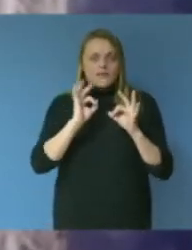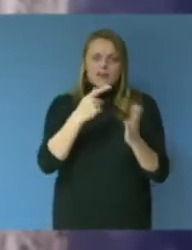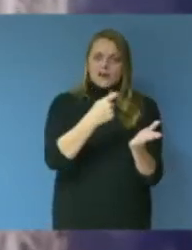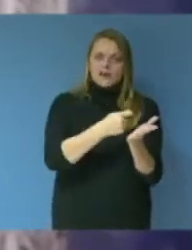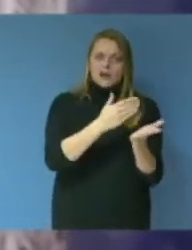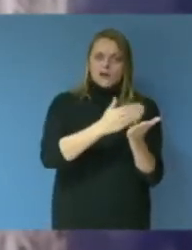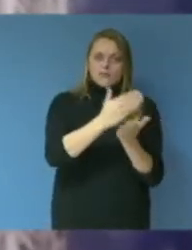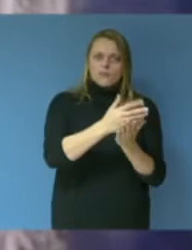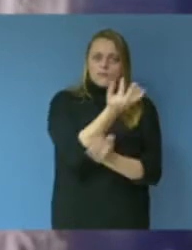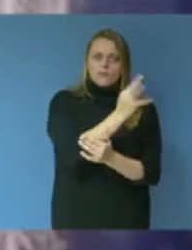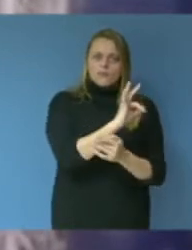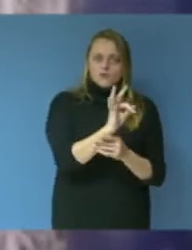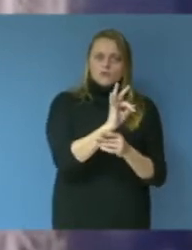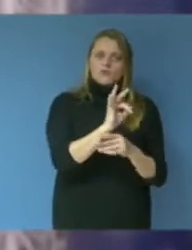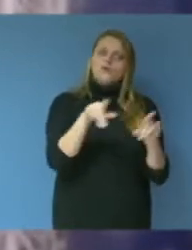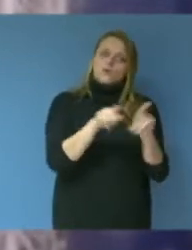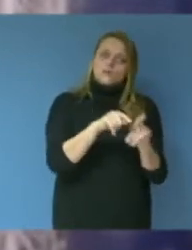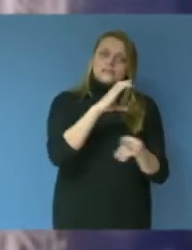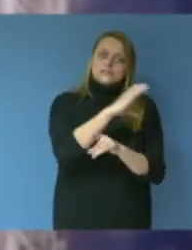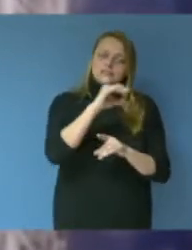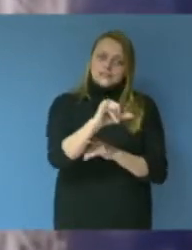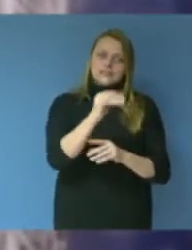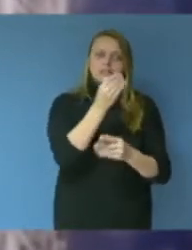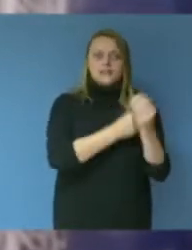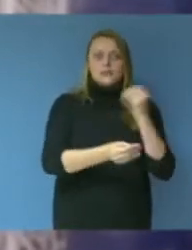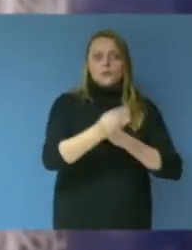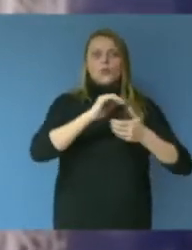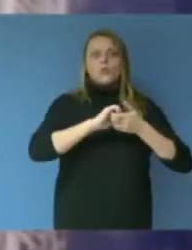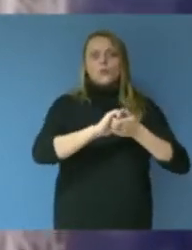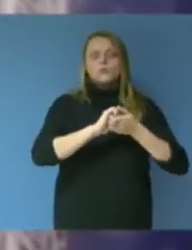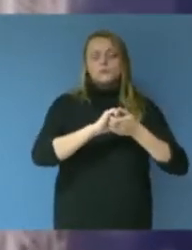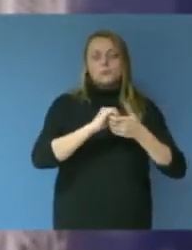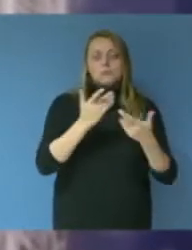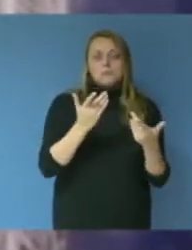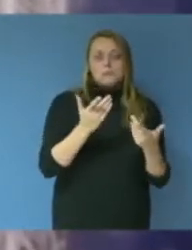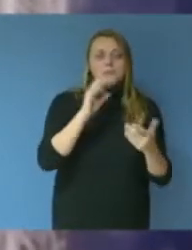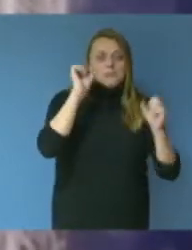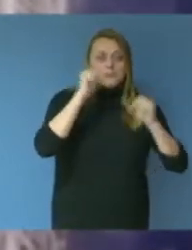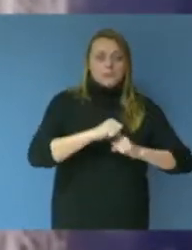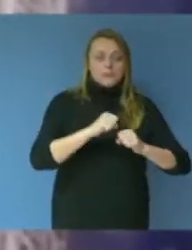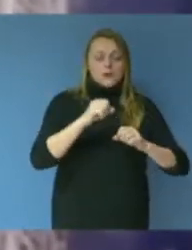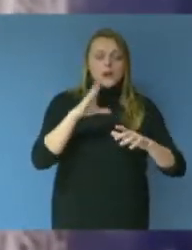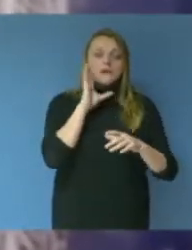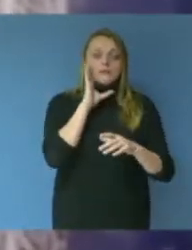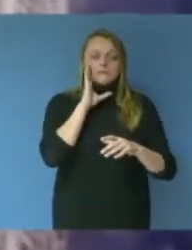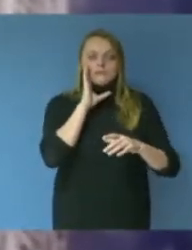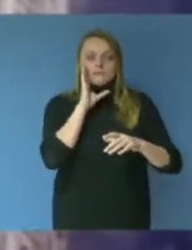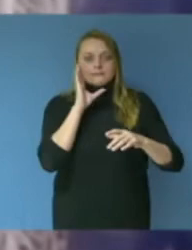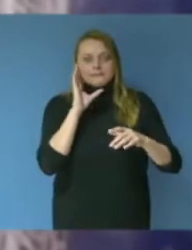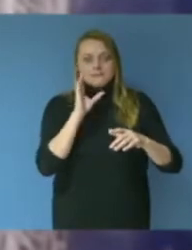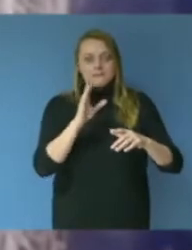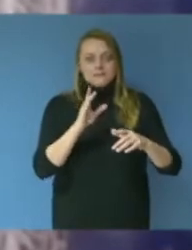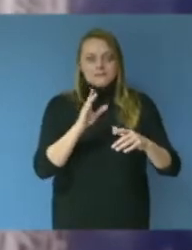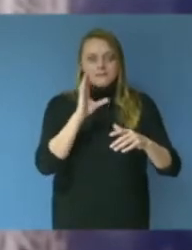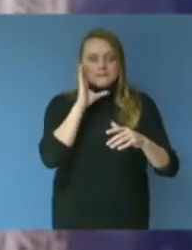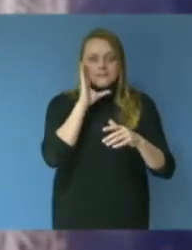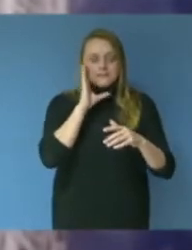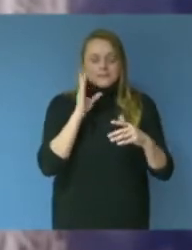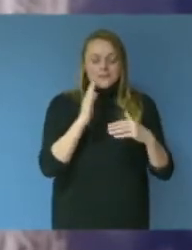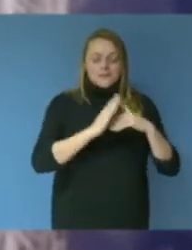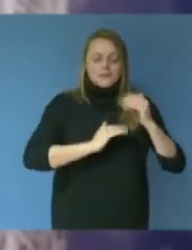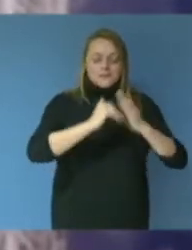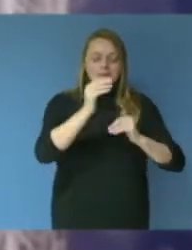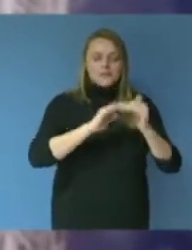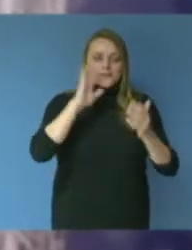ainsi que CCI et Chambre des métiers, à la commission d'attribution des offres. Je ne vois pas ces éléments dans le dossier de la région.